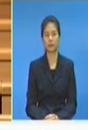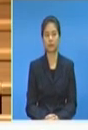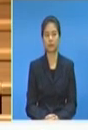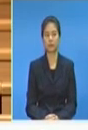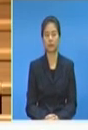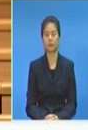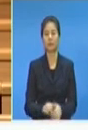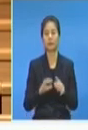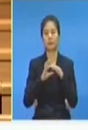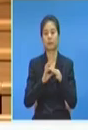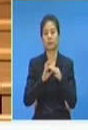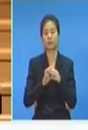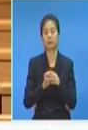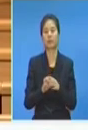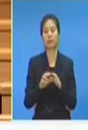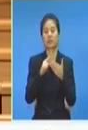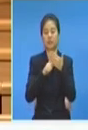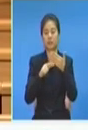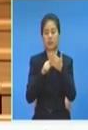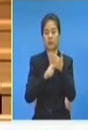คดีการเลือกตั้ง